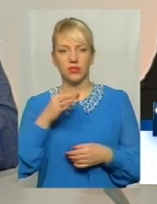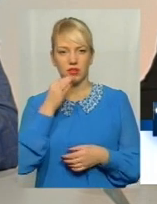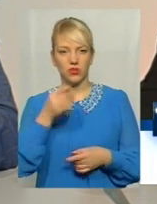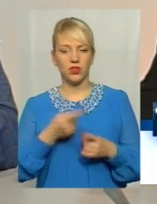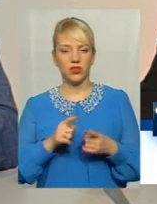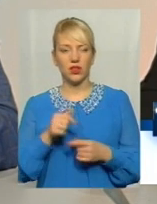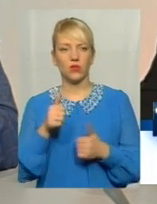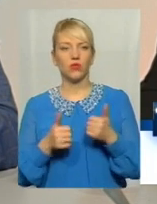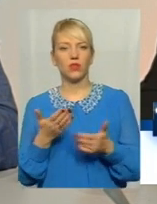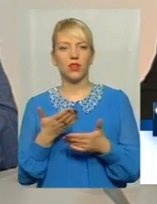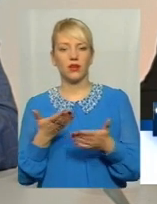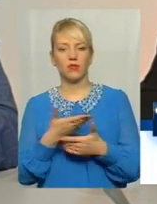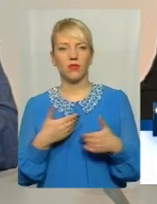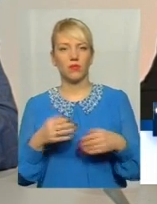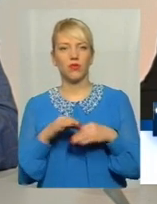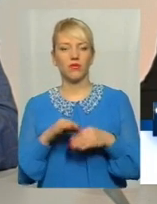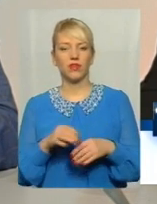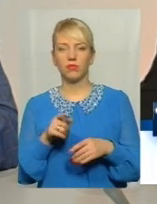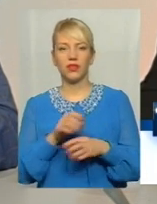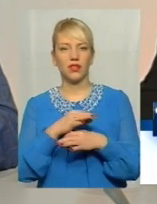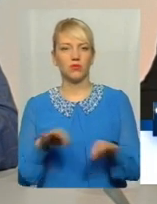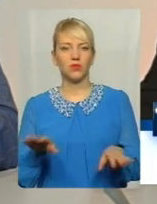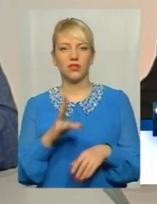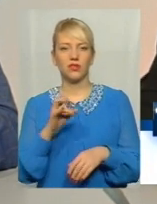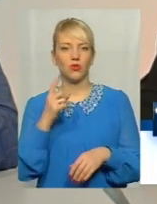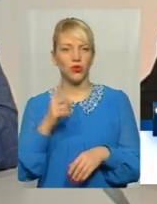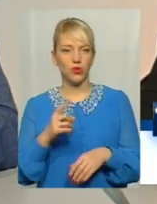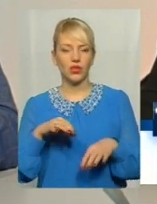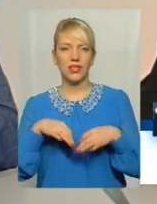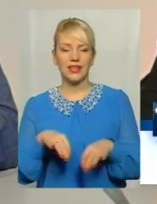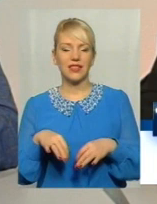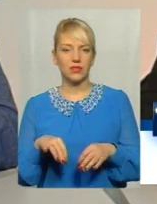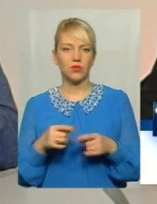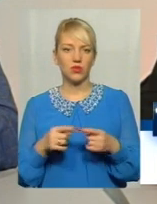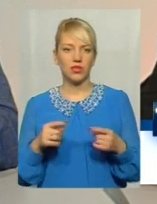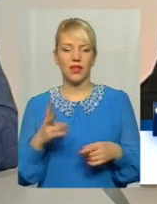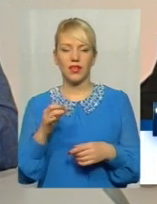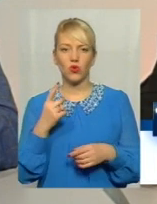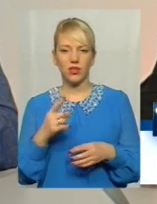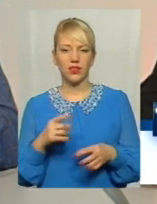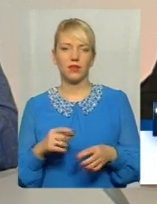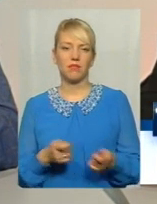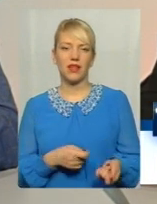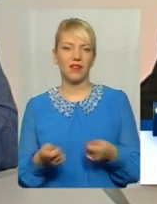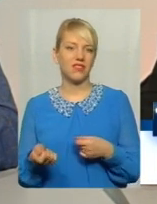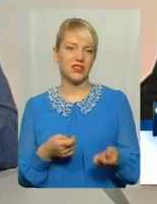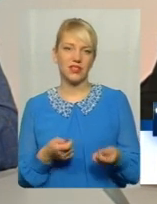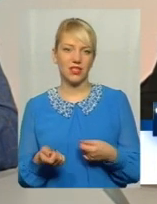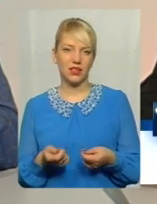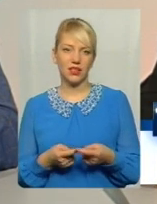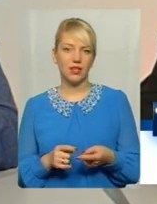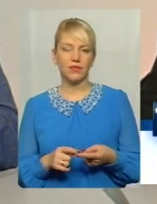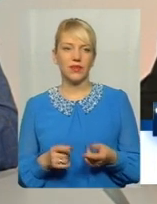провели, ми не допустили жодного переобладнаного транспортного засобу. Жодний перевізник з